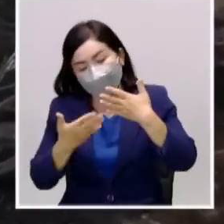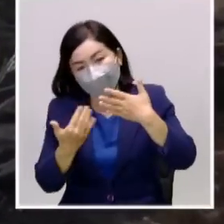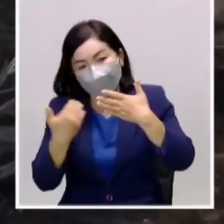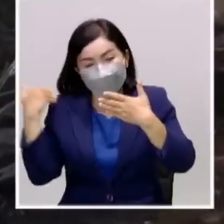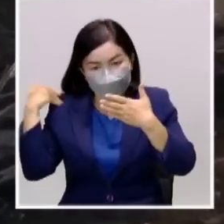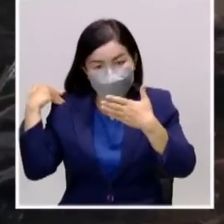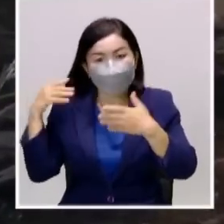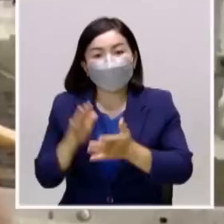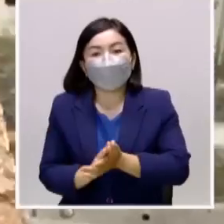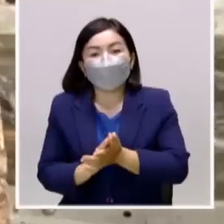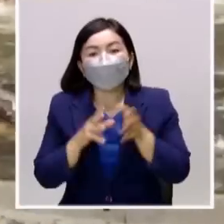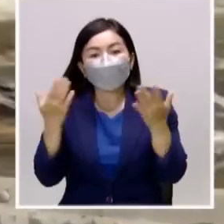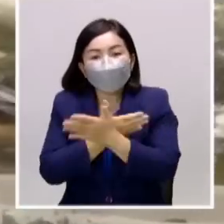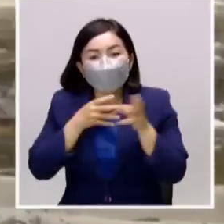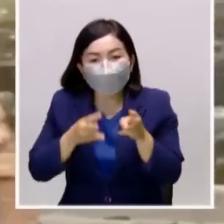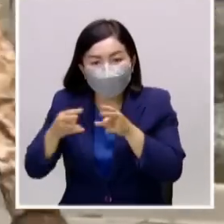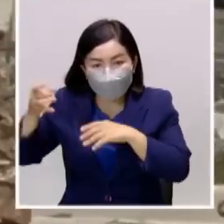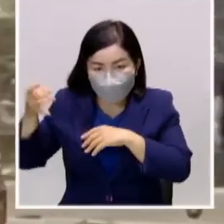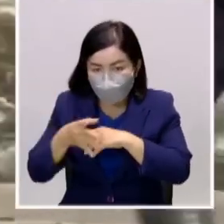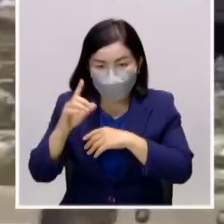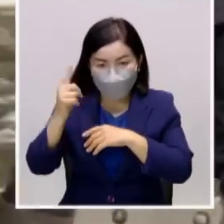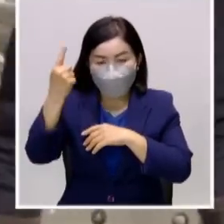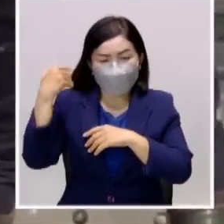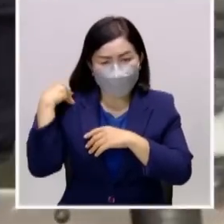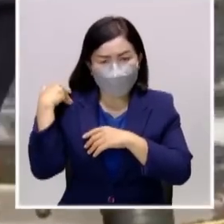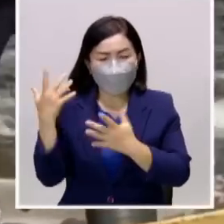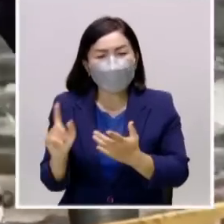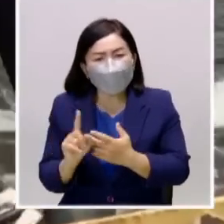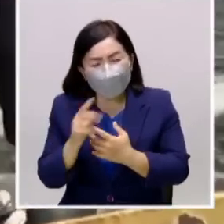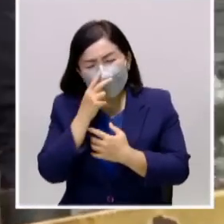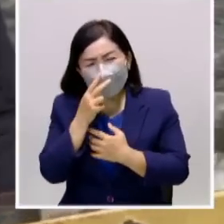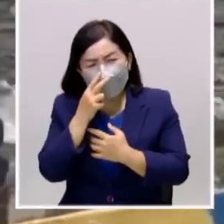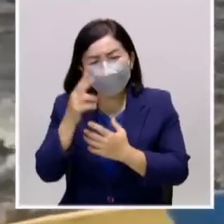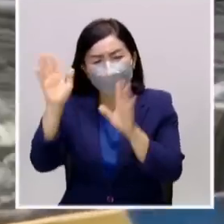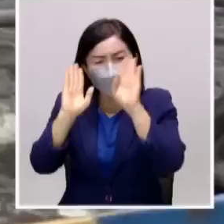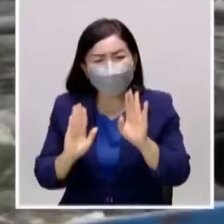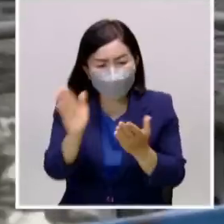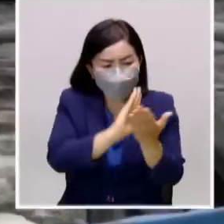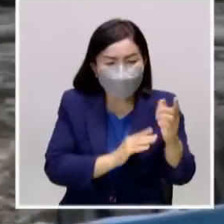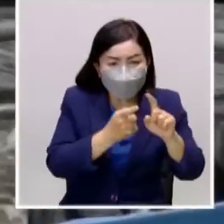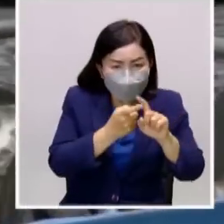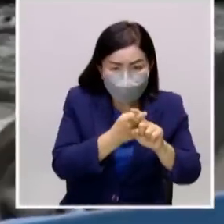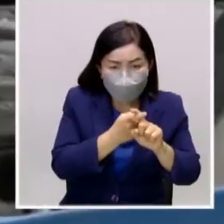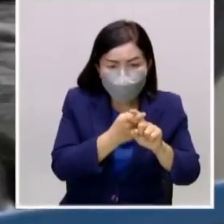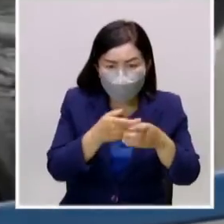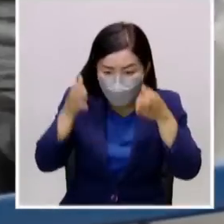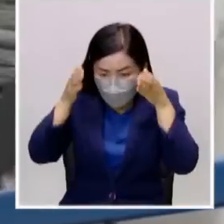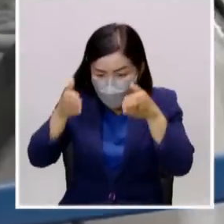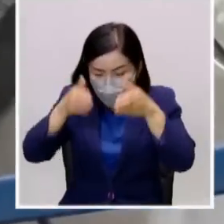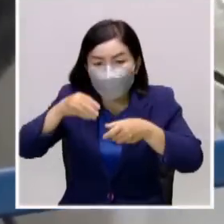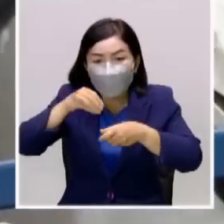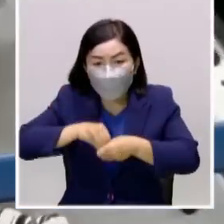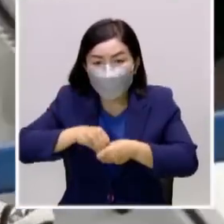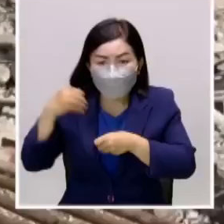นแทนด้านกระทรวงกลาโหมยูเครนเองก็ระบุว่ายังมองไม่เห็นสัญญาณใดๆว่ารัสเซียจะลดละจากแผนปิดล้อมกรุง